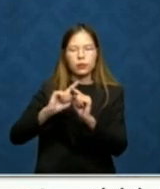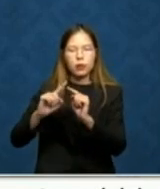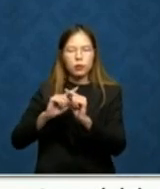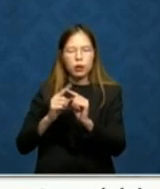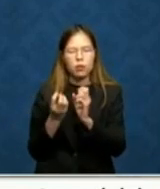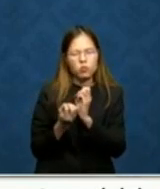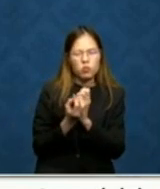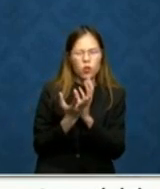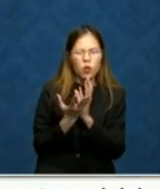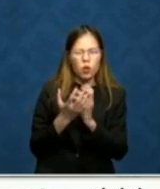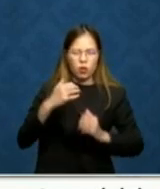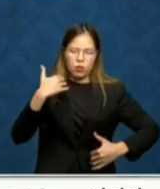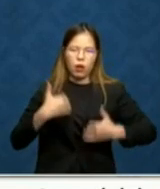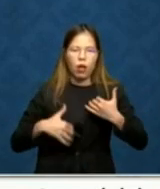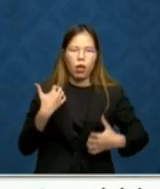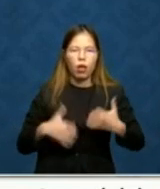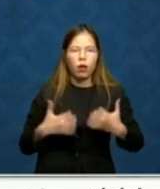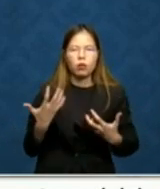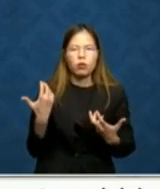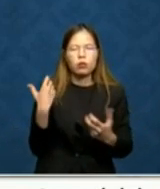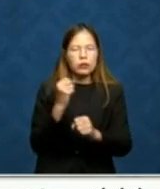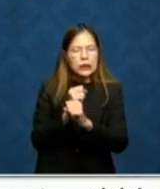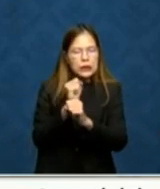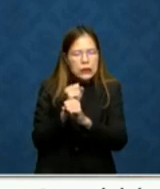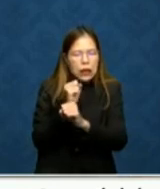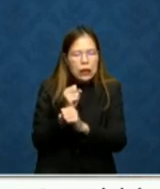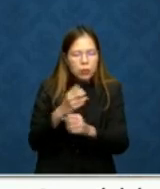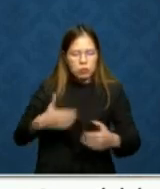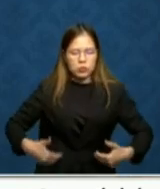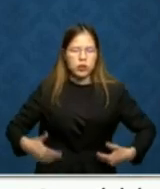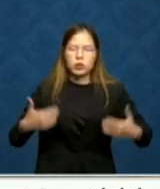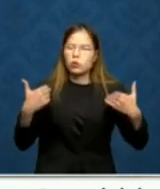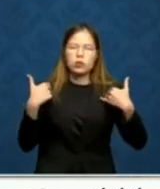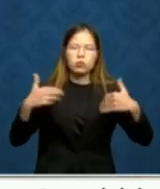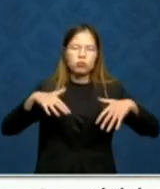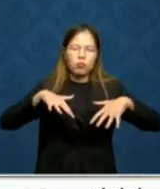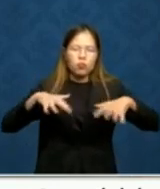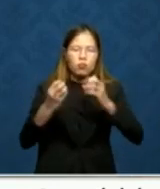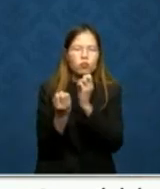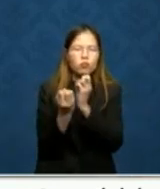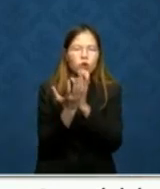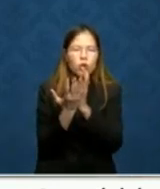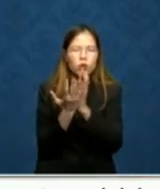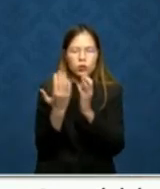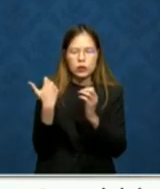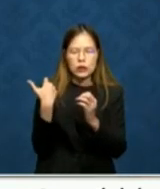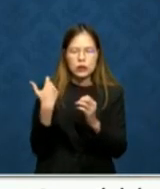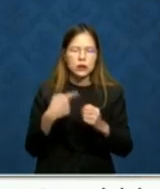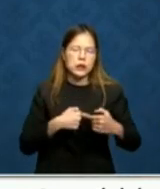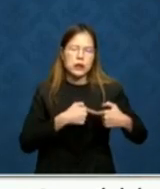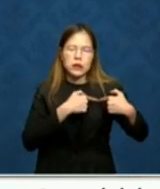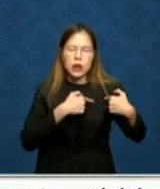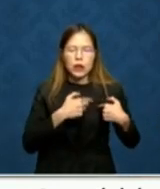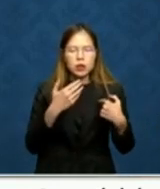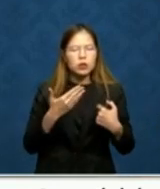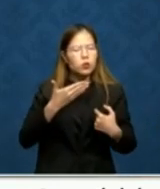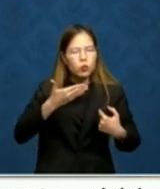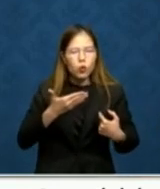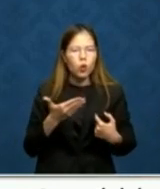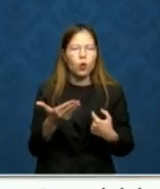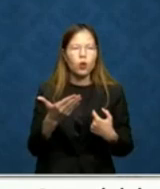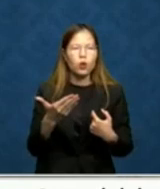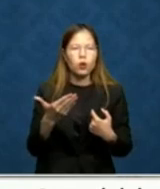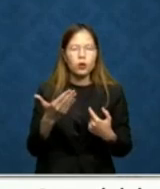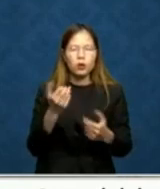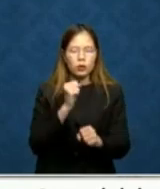ร้อนรำคาญส่งผลต่อการดำเนินชีวิตตามปกติและอาจส่งผลต่อจิตใจในระยะยาวค่ะ